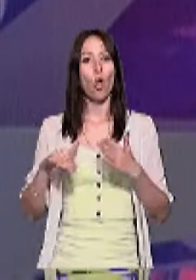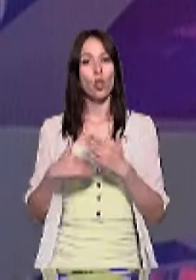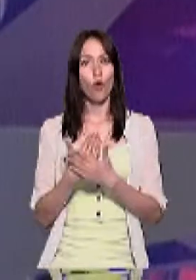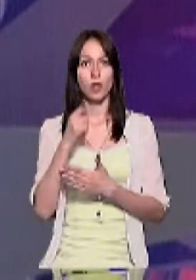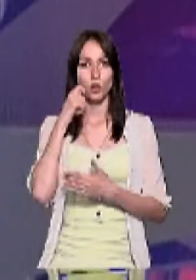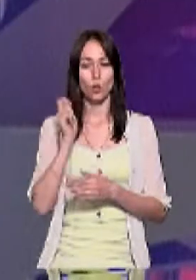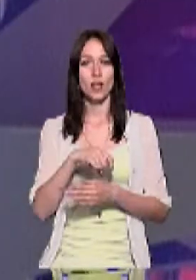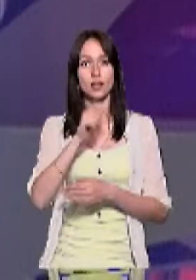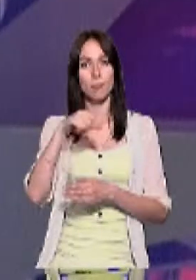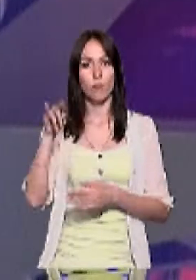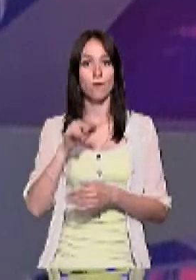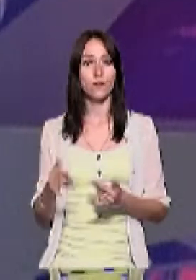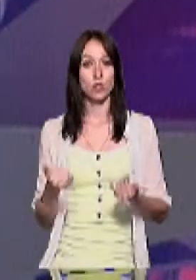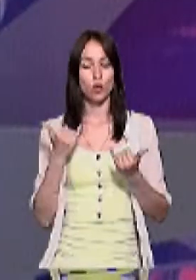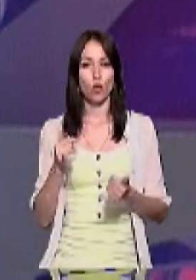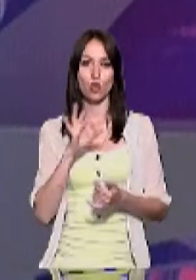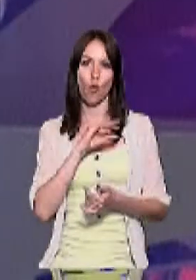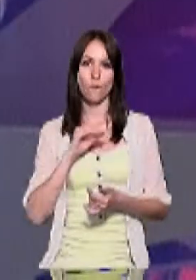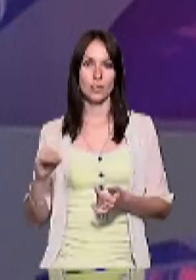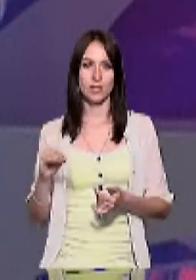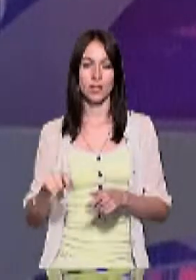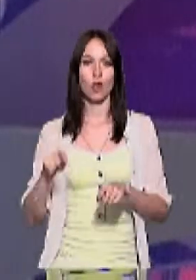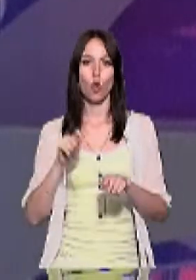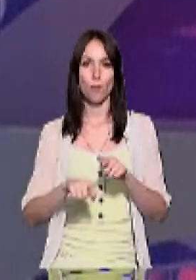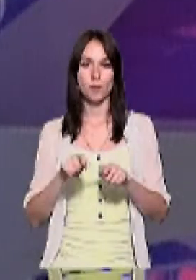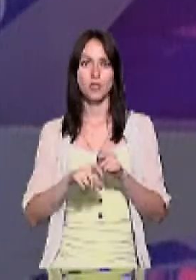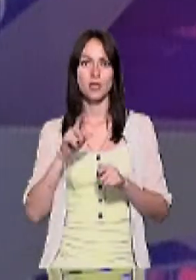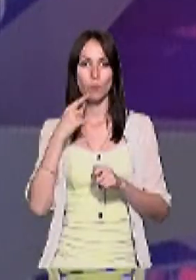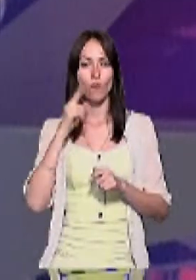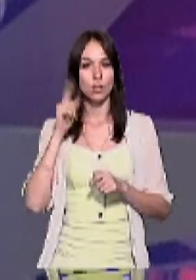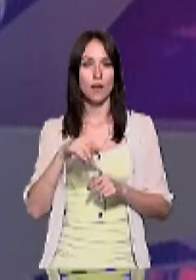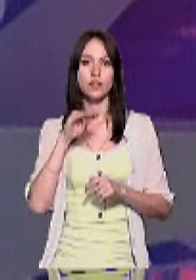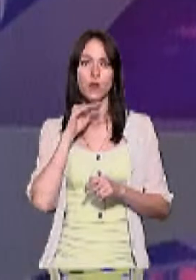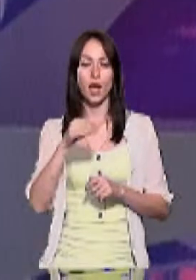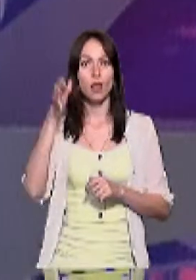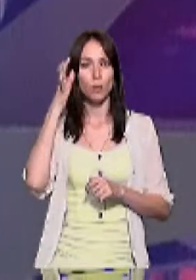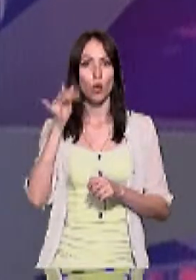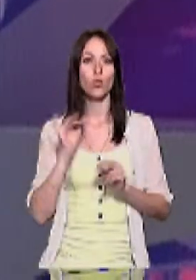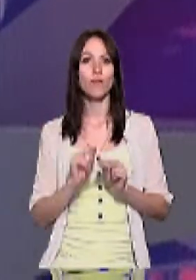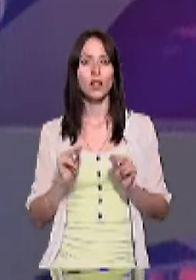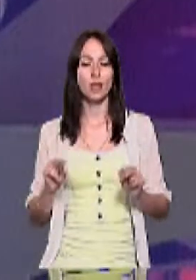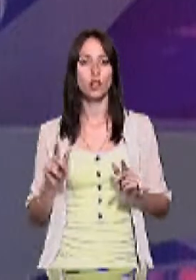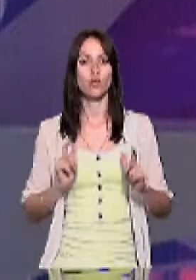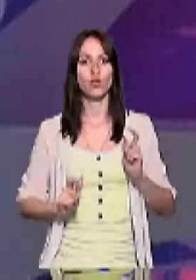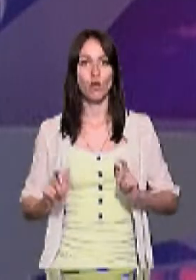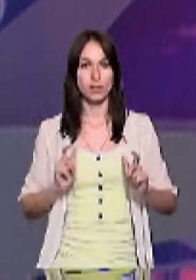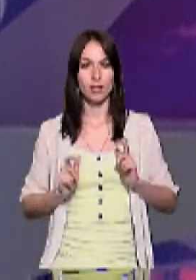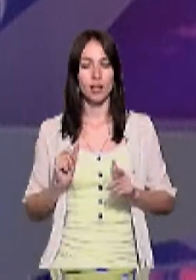Оновлений український правопис від сьогодні офіційний. Комісія з мовознавців Академії наук та викладачів